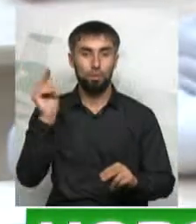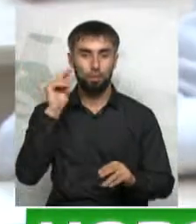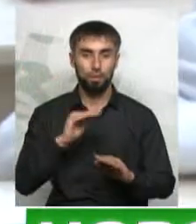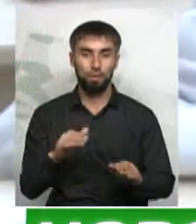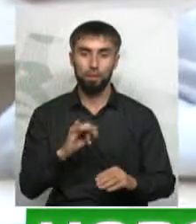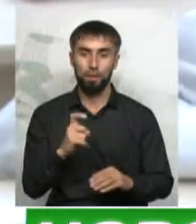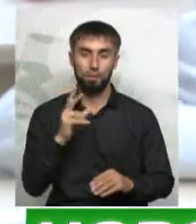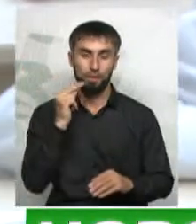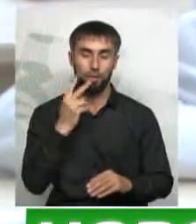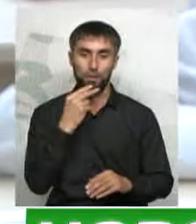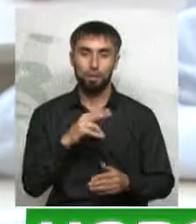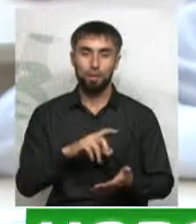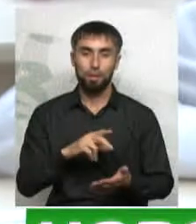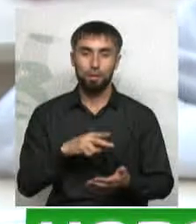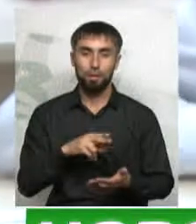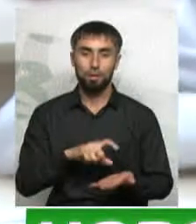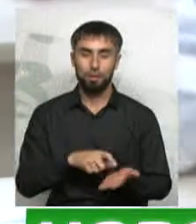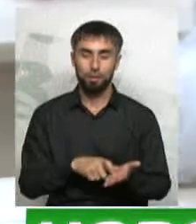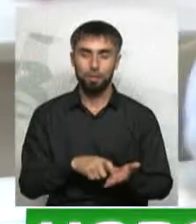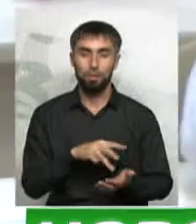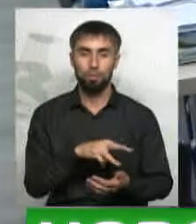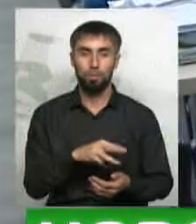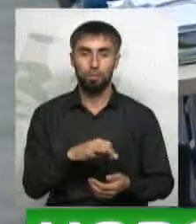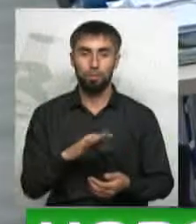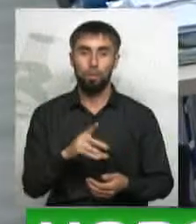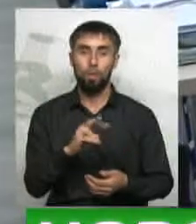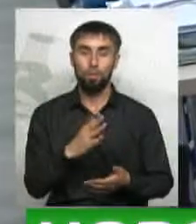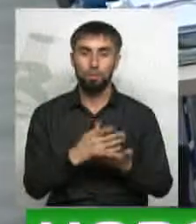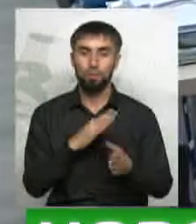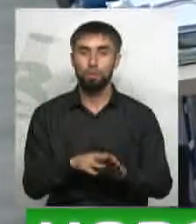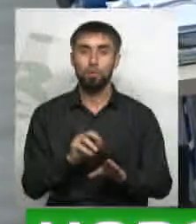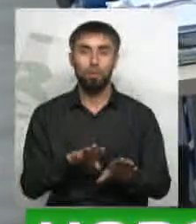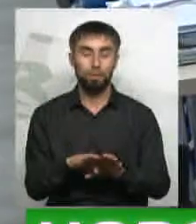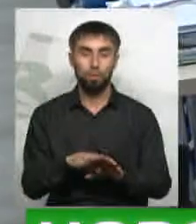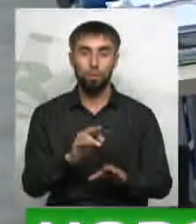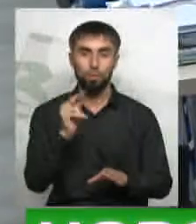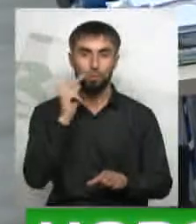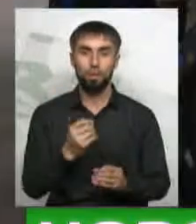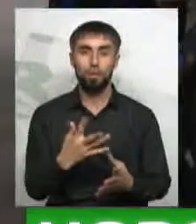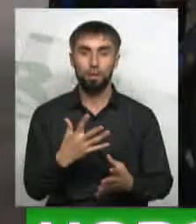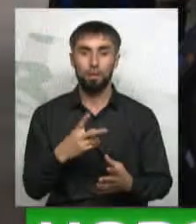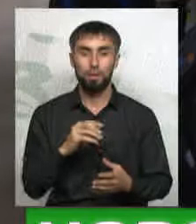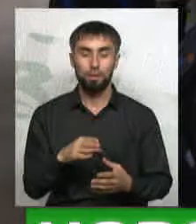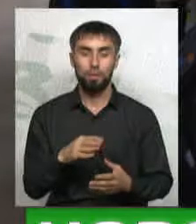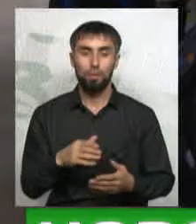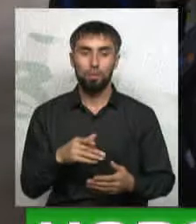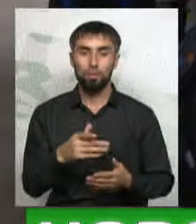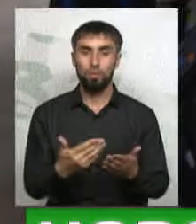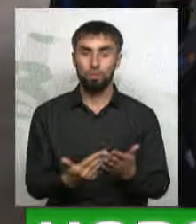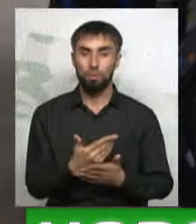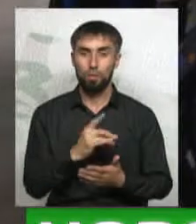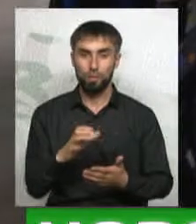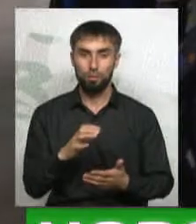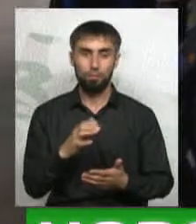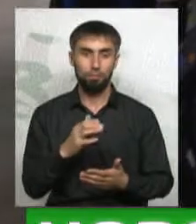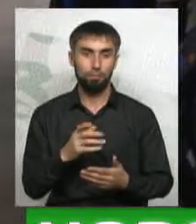их числе и младшеклассник Мухаммед Миржоев. Мальчику есть чем сравнить. Он учится здесь уже несколько лет. Обживать обновленный класс